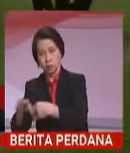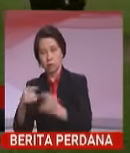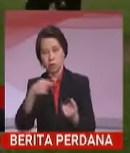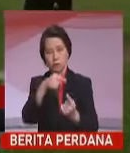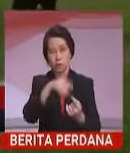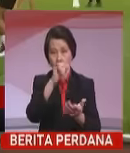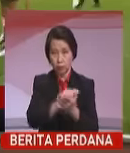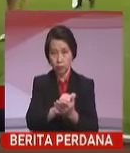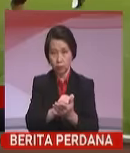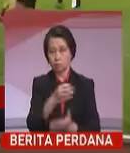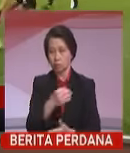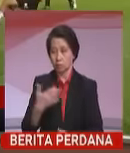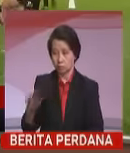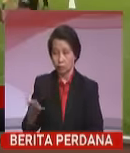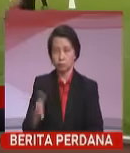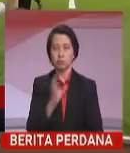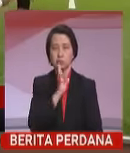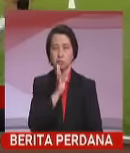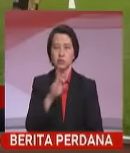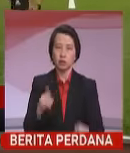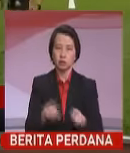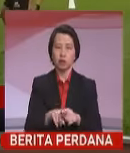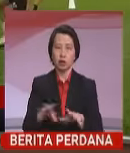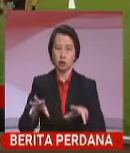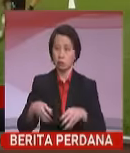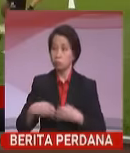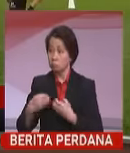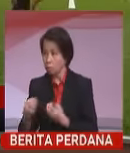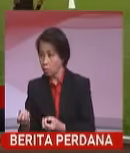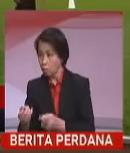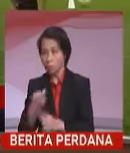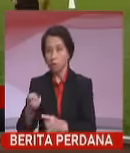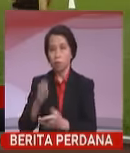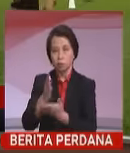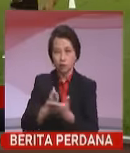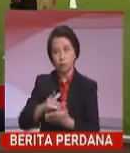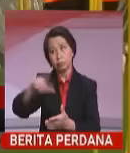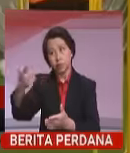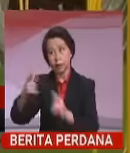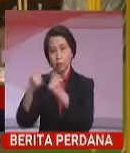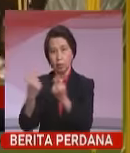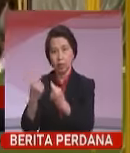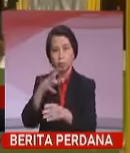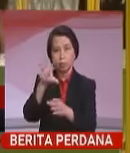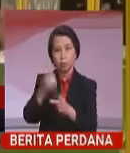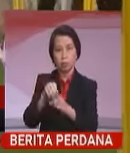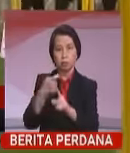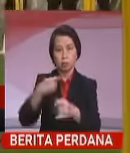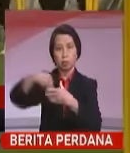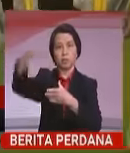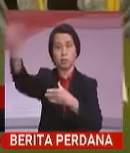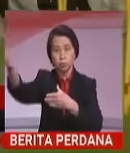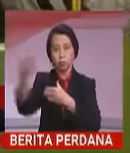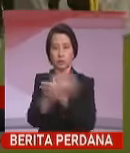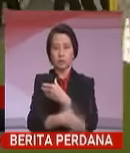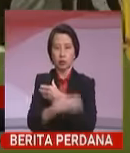tarikh tersebut. Selain itu, beliau mengakui turut menerima tawaran daripada beberapa pasukan termasuk dari luar negara.